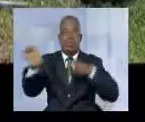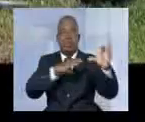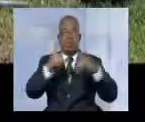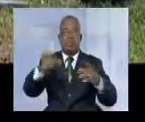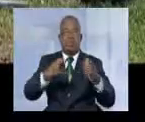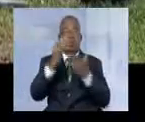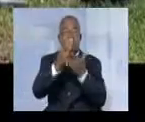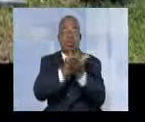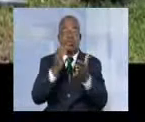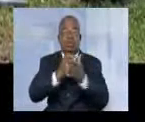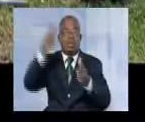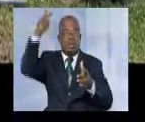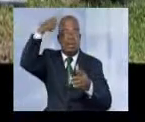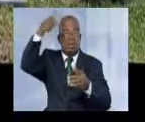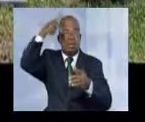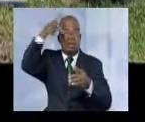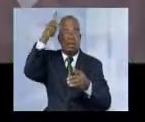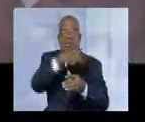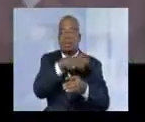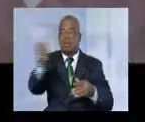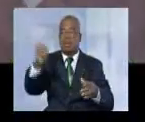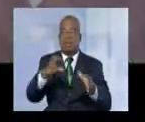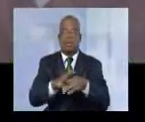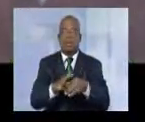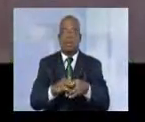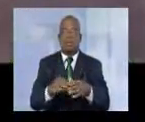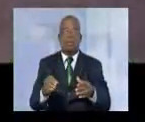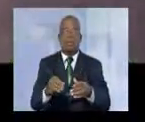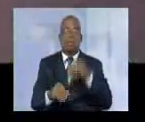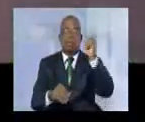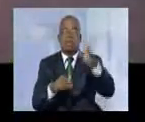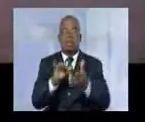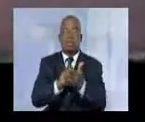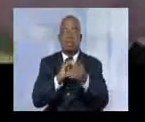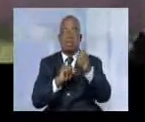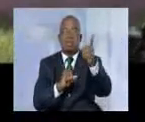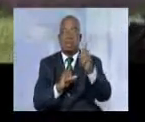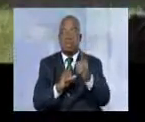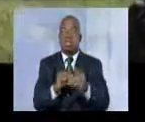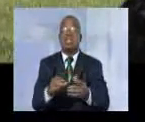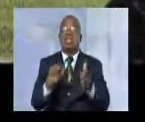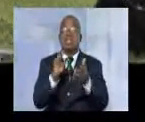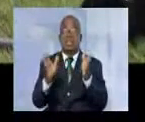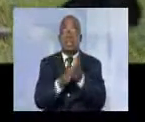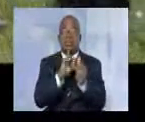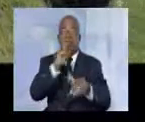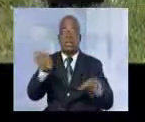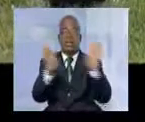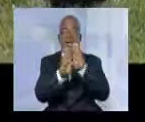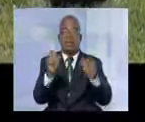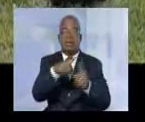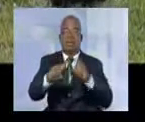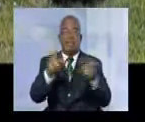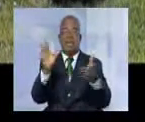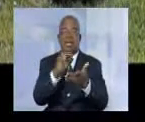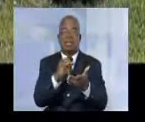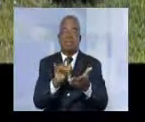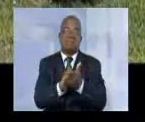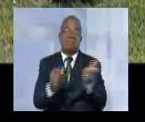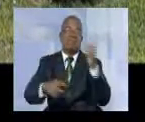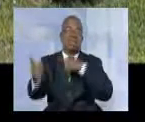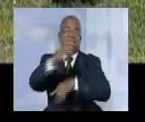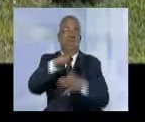philosophie. Portail fermé à l'école primaire publique de Danga, pas parce que la grève se poursuit ici, mais aujourd'hui, un jour de repos pour les